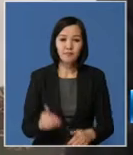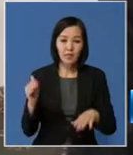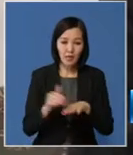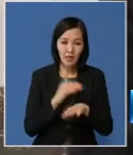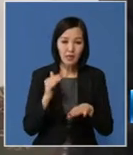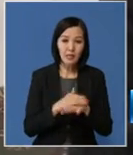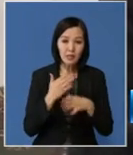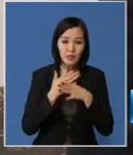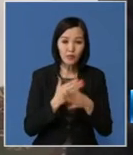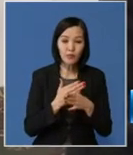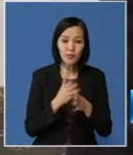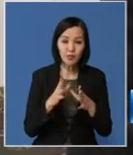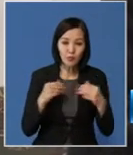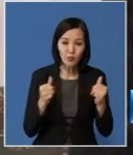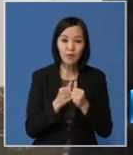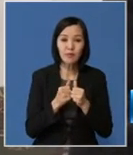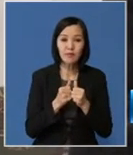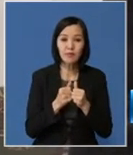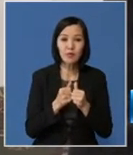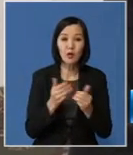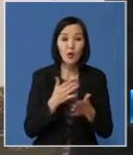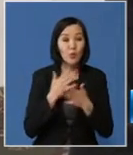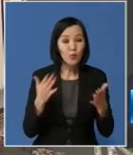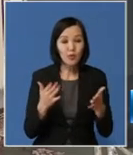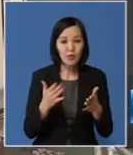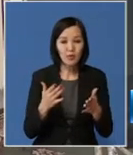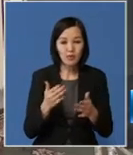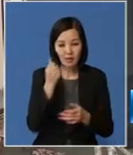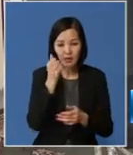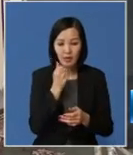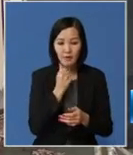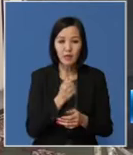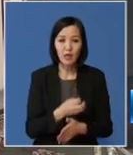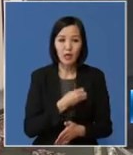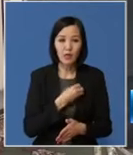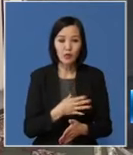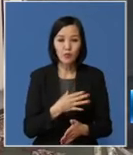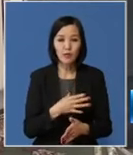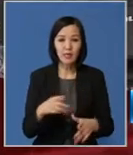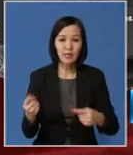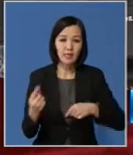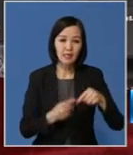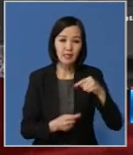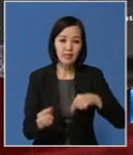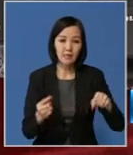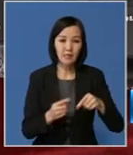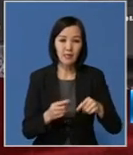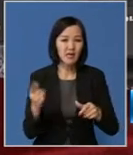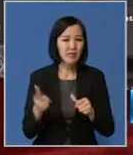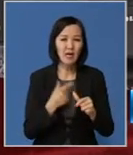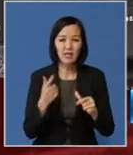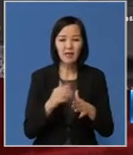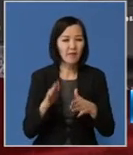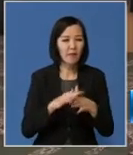осылай балашағамызға көп көмек беріп жатыр. Жаны жомарт, қолы ашық кәсіпкер өз аты жөнін ел жұртқа жария